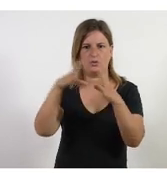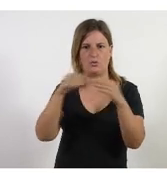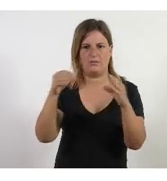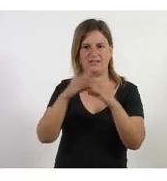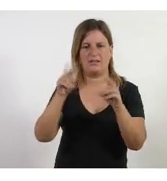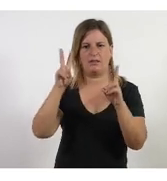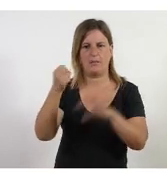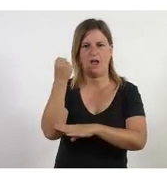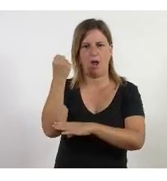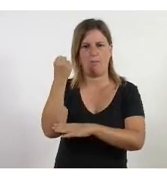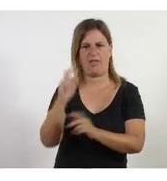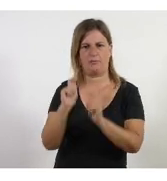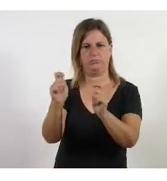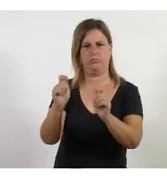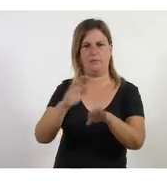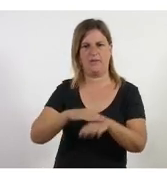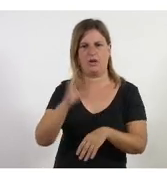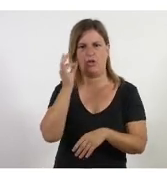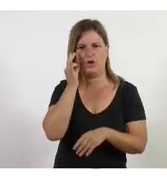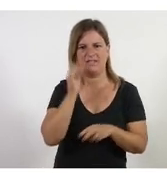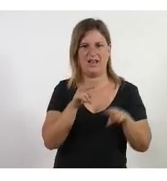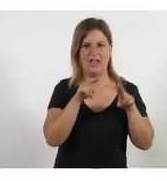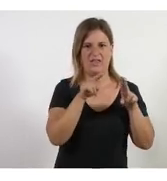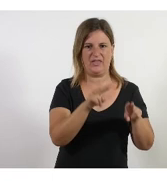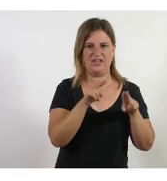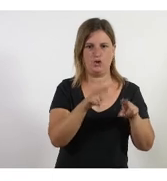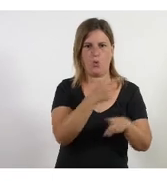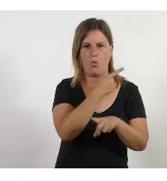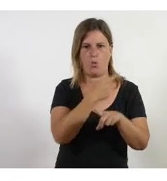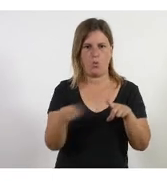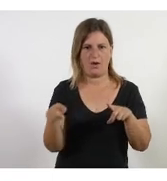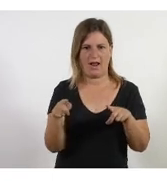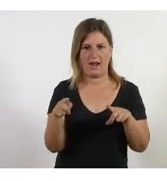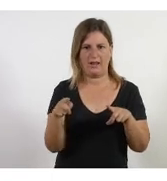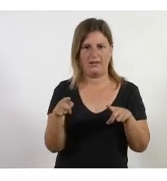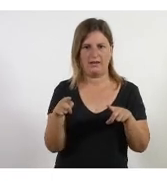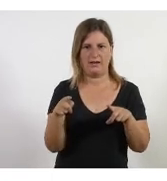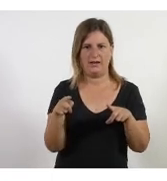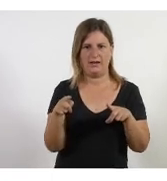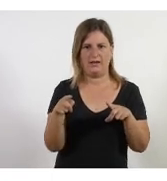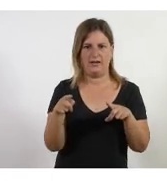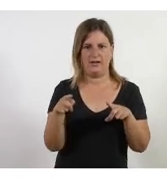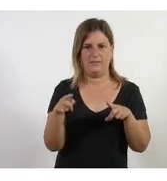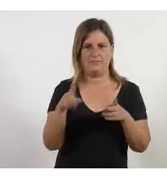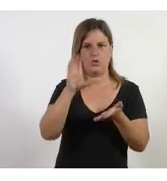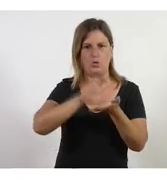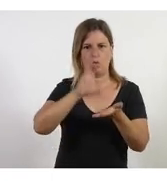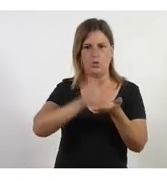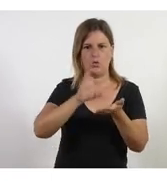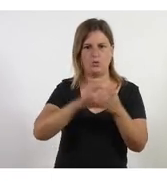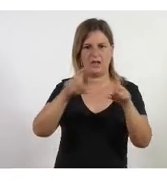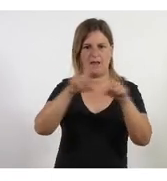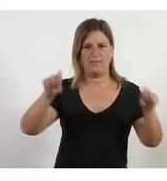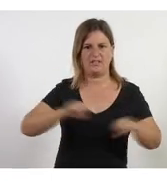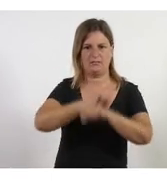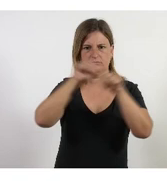empoderament de la dona. Dijous, una altra un curs amb una gran empresa